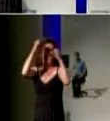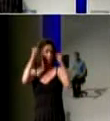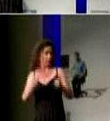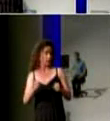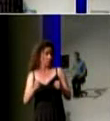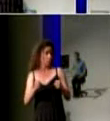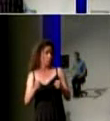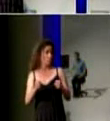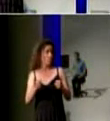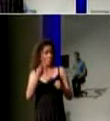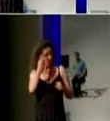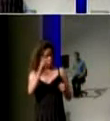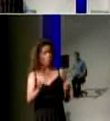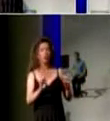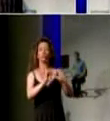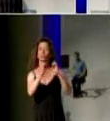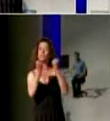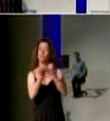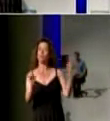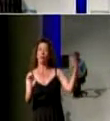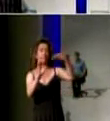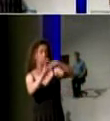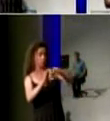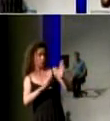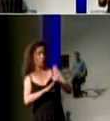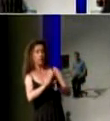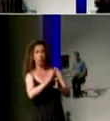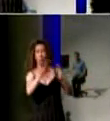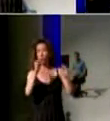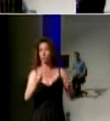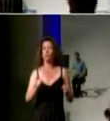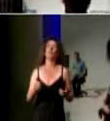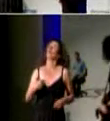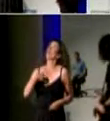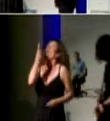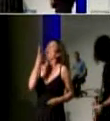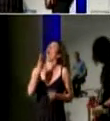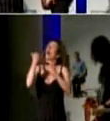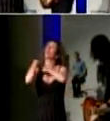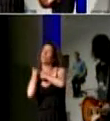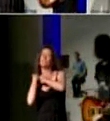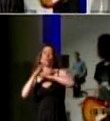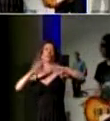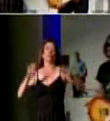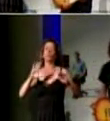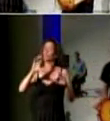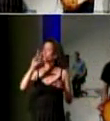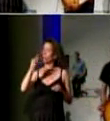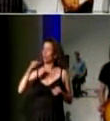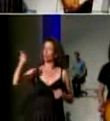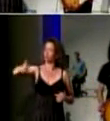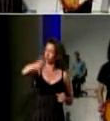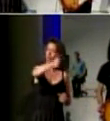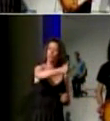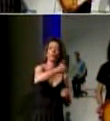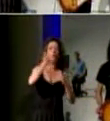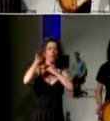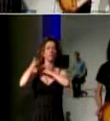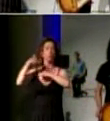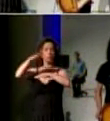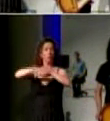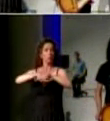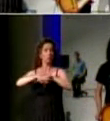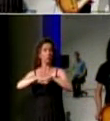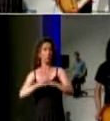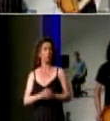vont accroître la participation sociale des personnes handicapées. Il n'en tient pas à une personne, c'est à chacun de nous de poser des gestes